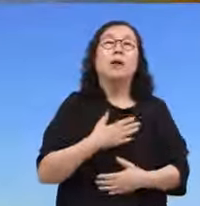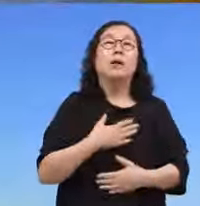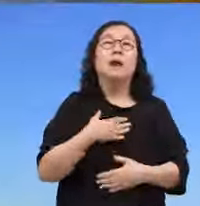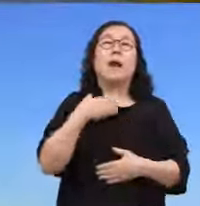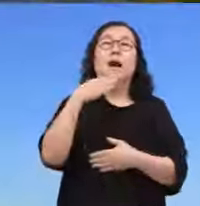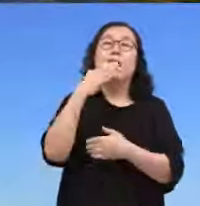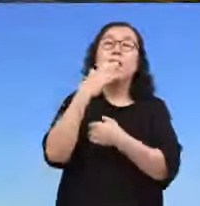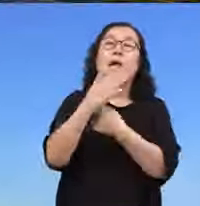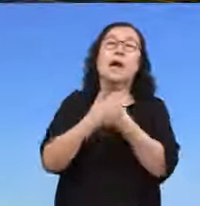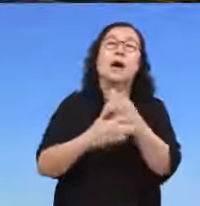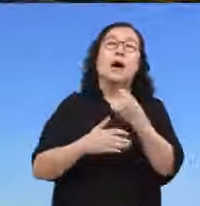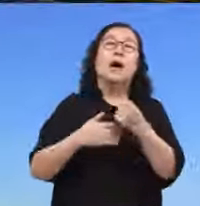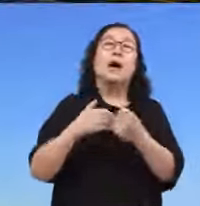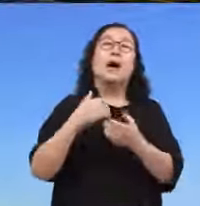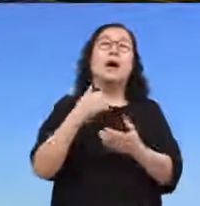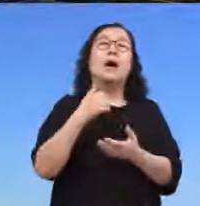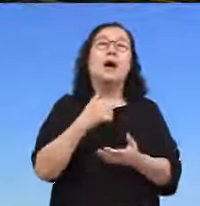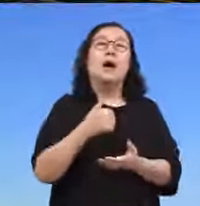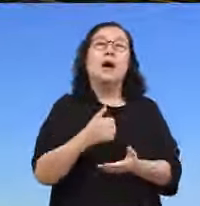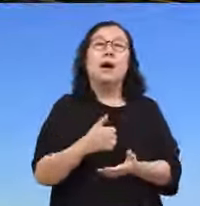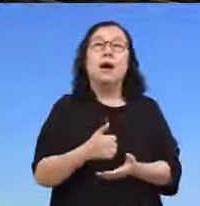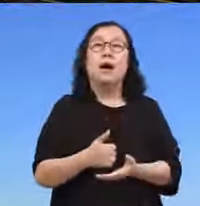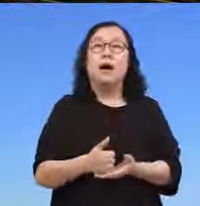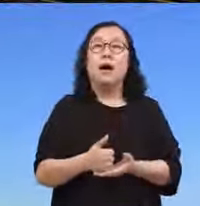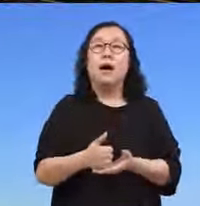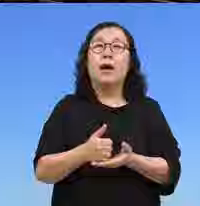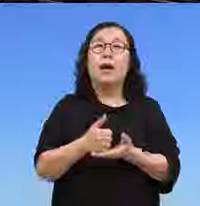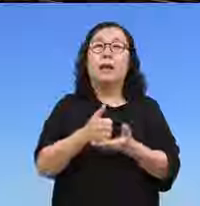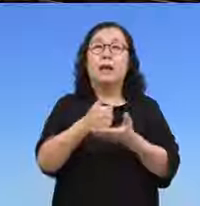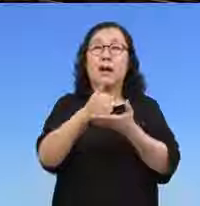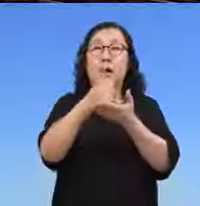나의 하나님, 나의 하나님,